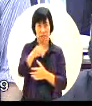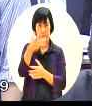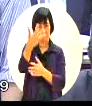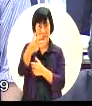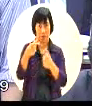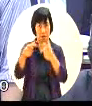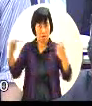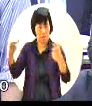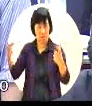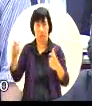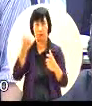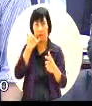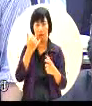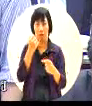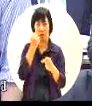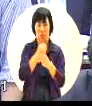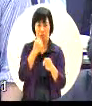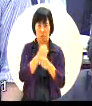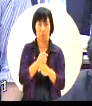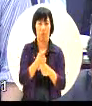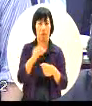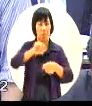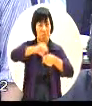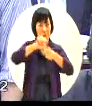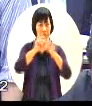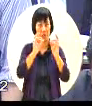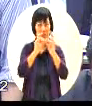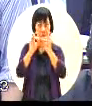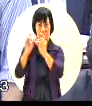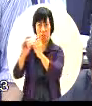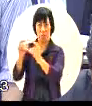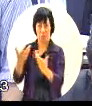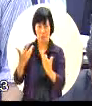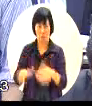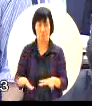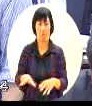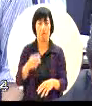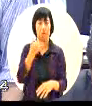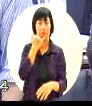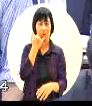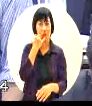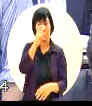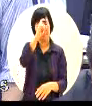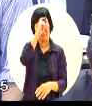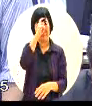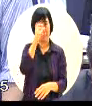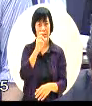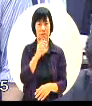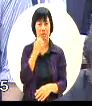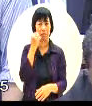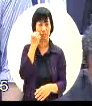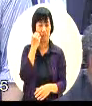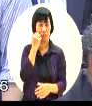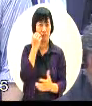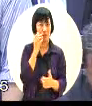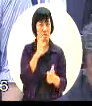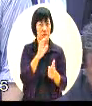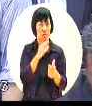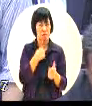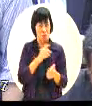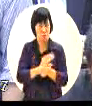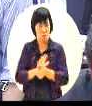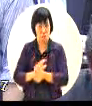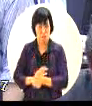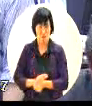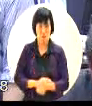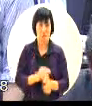规划可以更多的层数，所以我们现在将来那是说层数更多，是不是说希望说当然 提升我们服务的品质、啊、